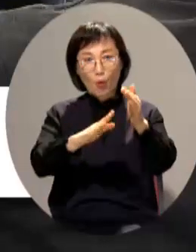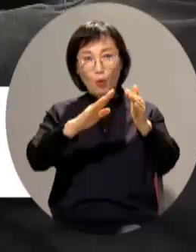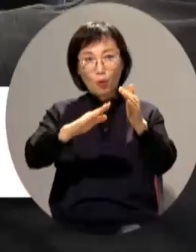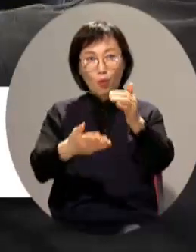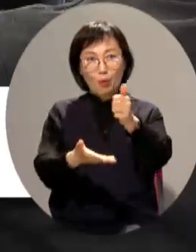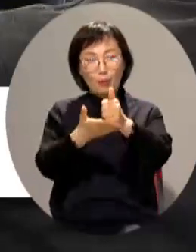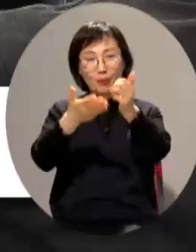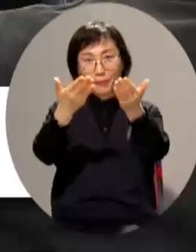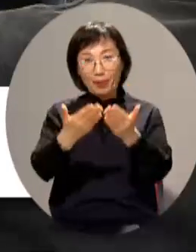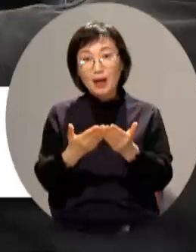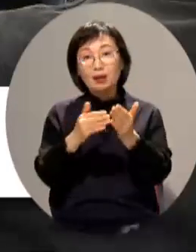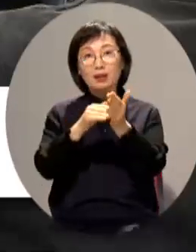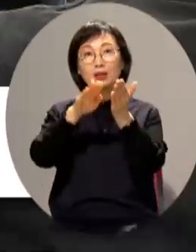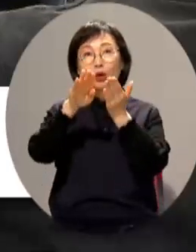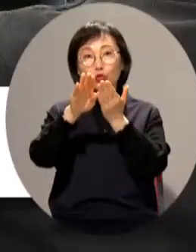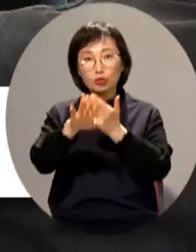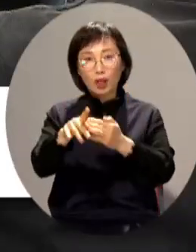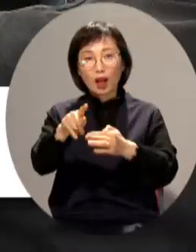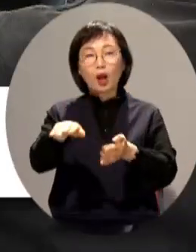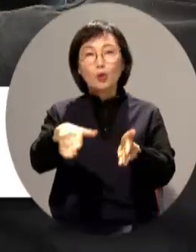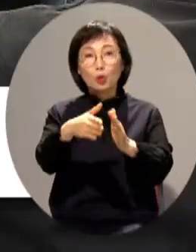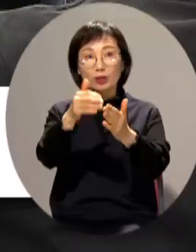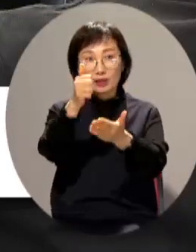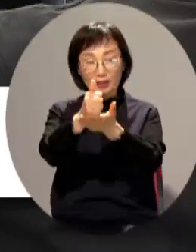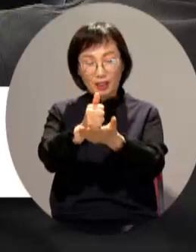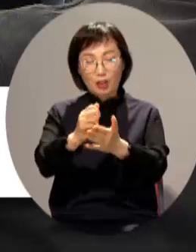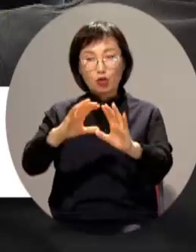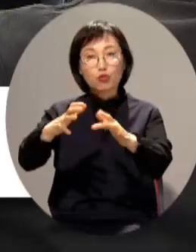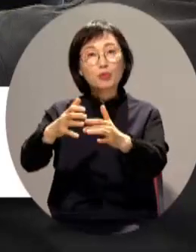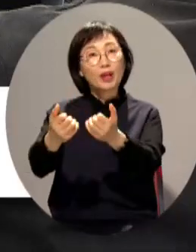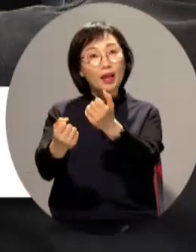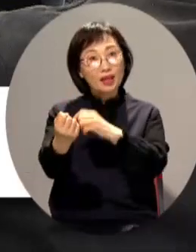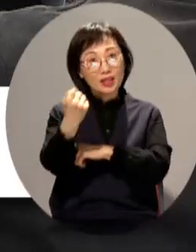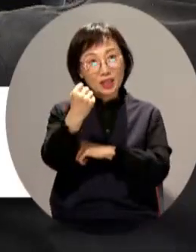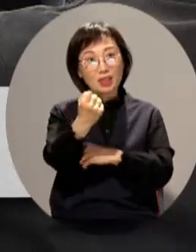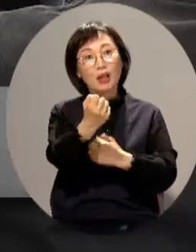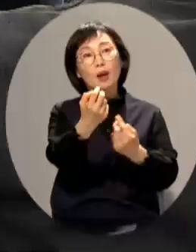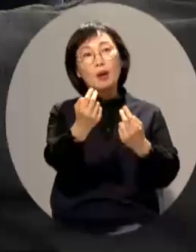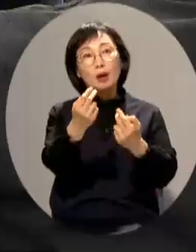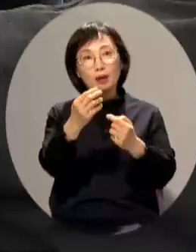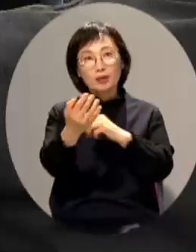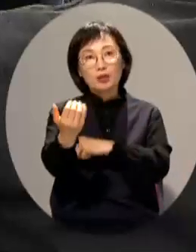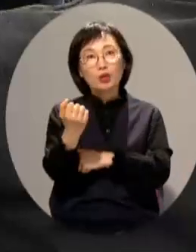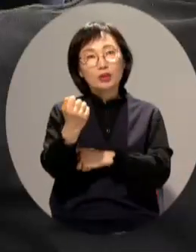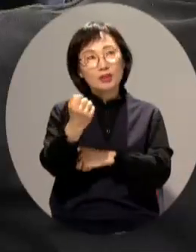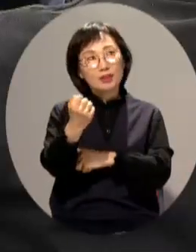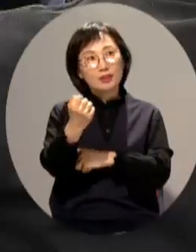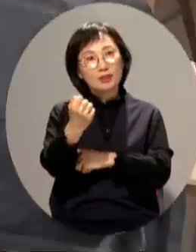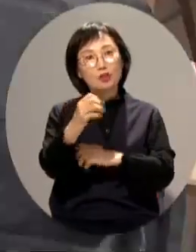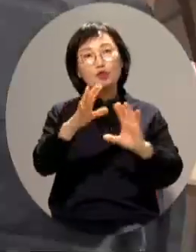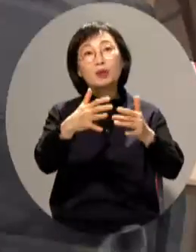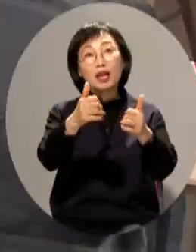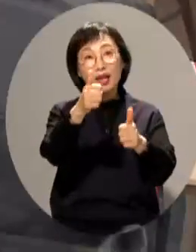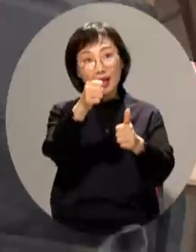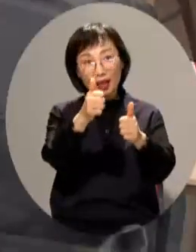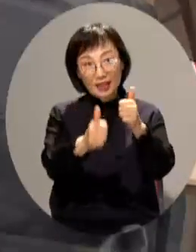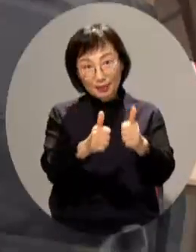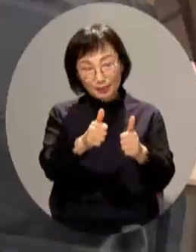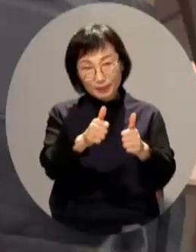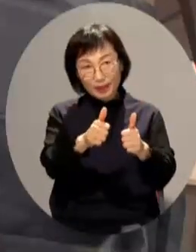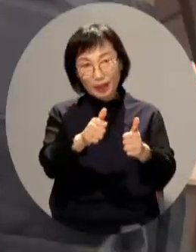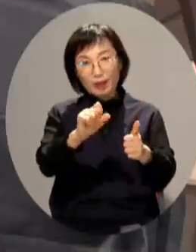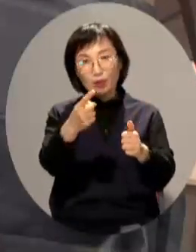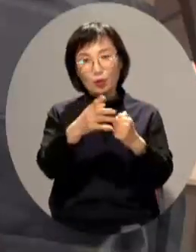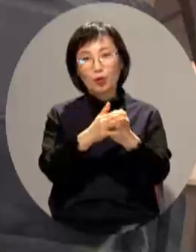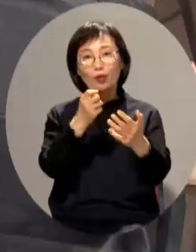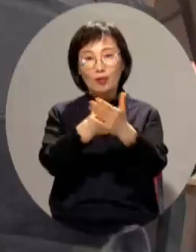이번 전북 도지사 선거는 옛 국민 해당 출신 전직 의원들의 대결로 압축된 셈입니다 양 당이